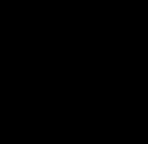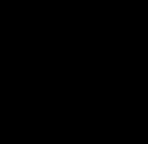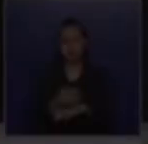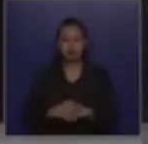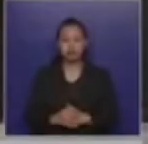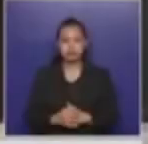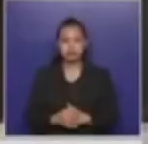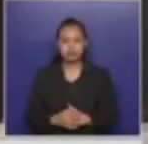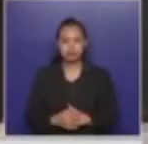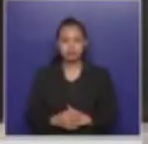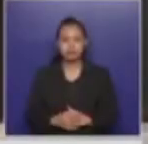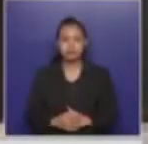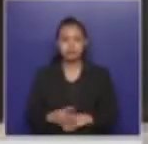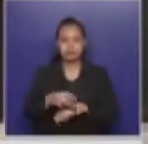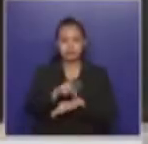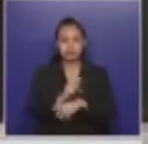ถ้าท่านภาษาที่เรากลับผมวิศิษย์แต่ชาติธีรวัฒน์สมาชิกสภาผู้แทนราษฎรจากจังหวัดเชียงรายพรรคเพื่อไทยครับ